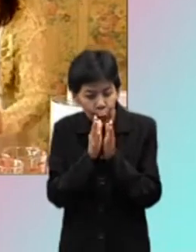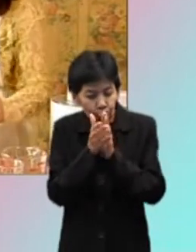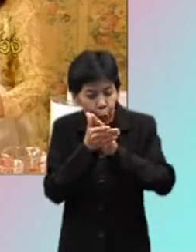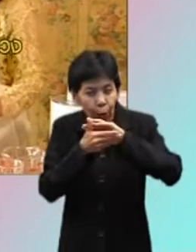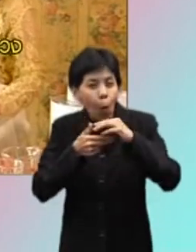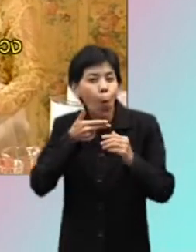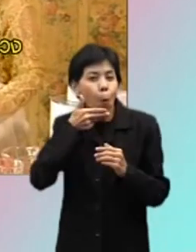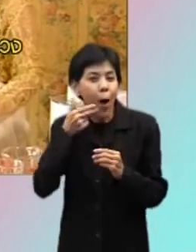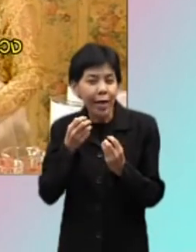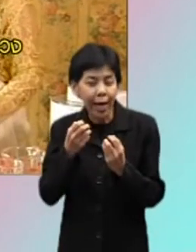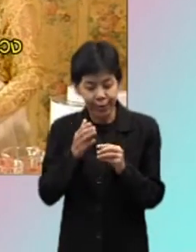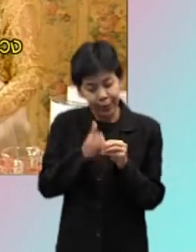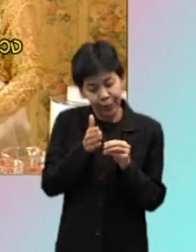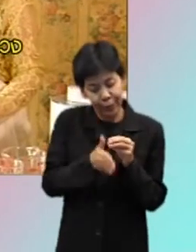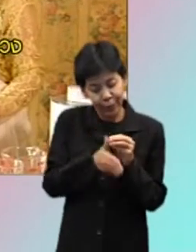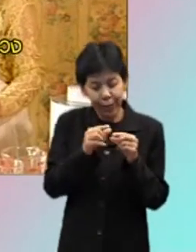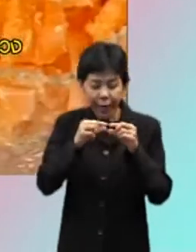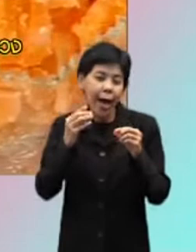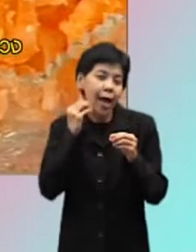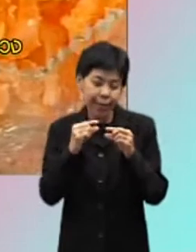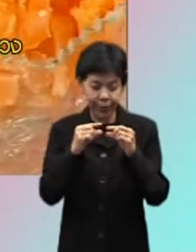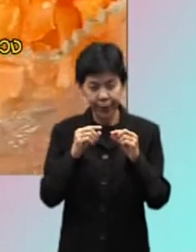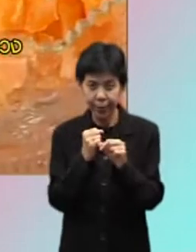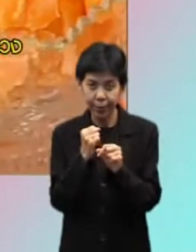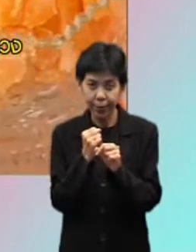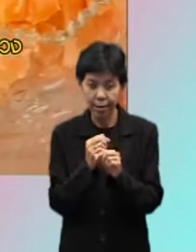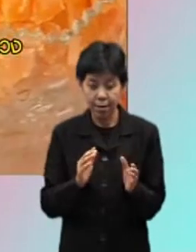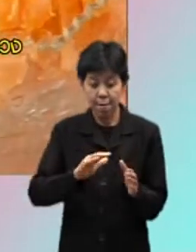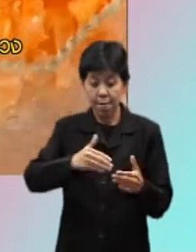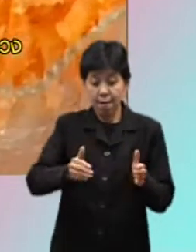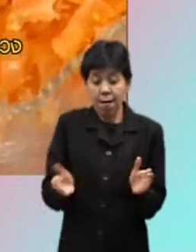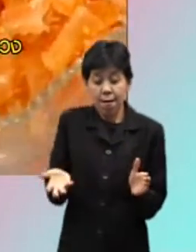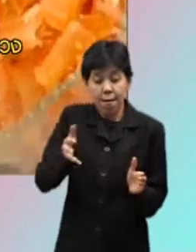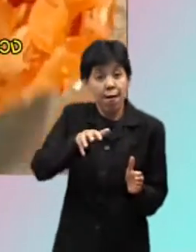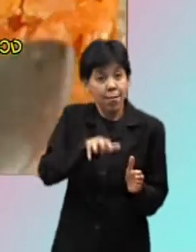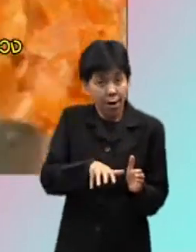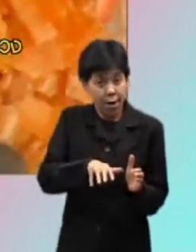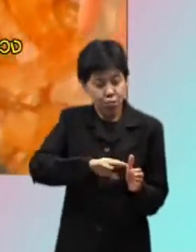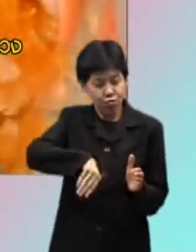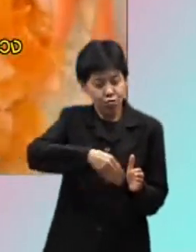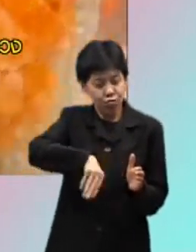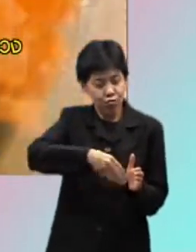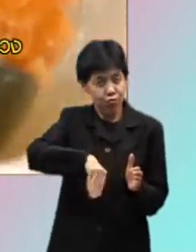เชื่อมตรงนี้เราหั่นเป็นชิ้นสี่เหลี่ยมเล็กๆนะคะใส่ลงไปในส่วนผสม